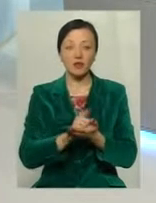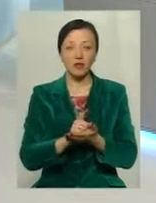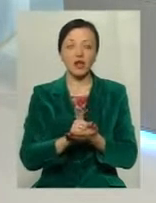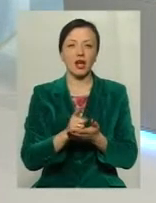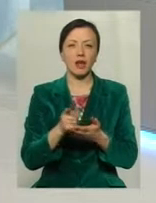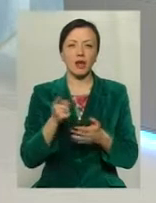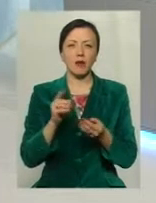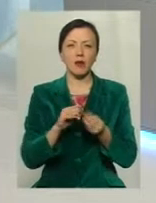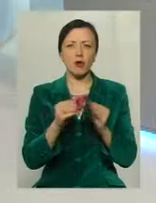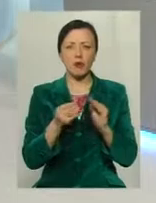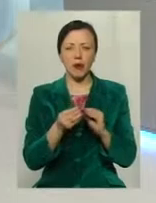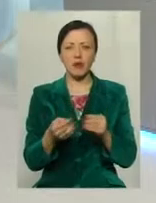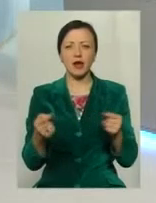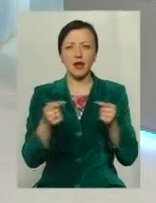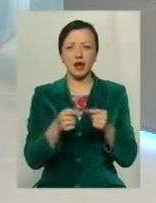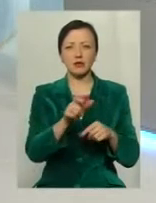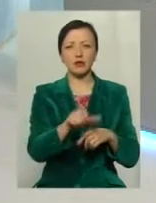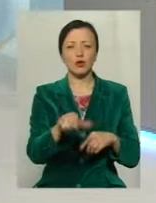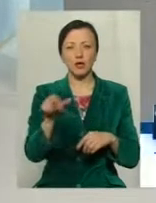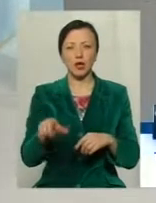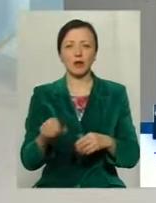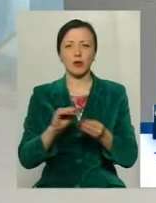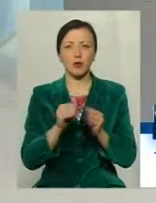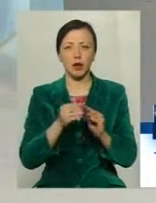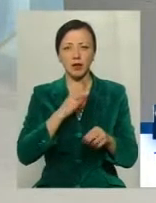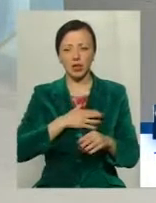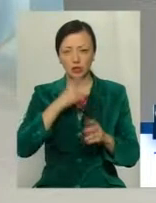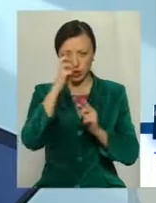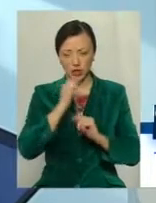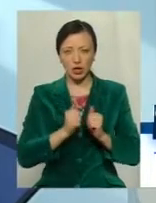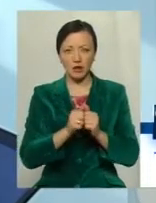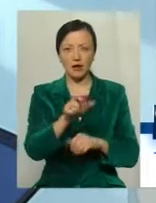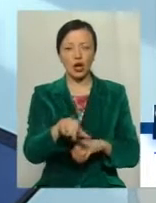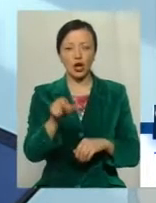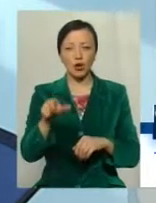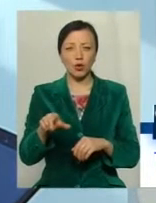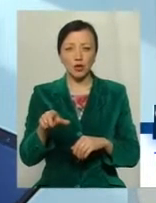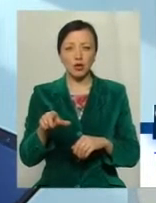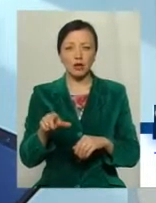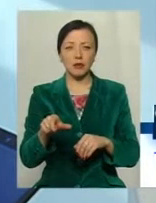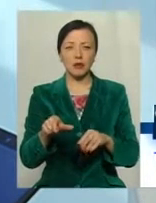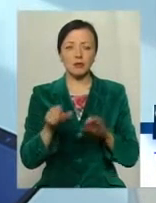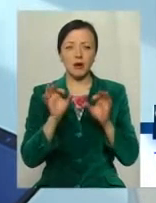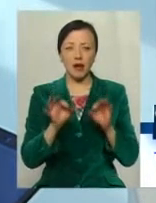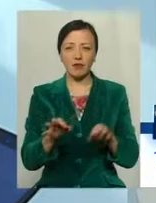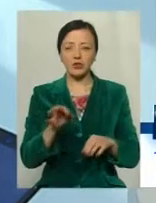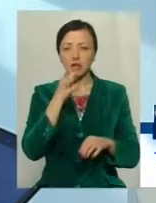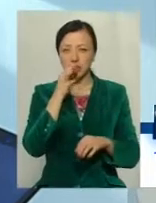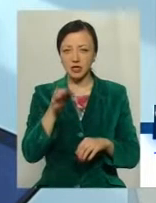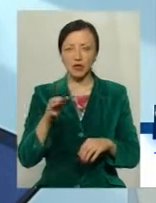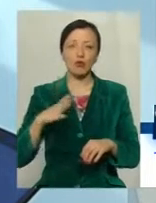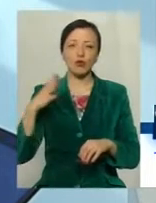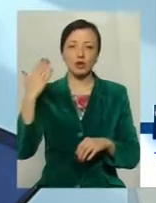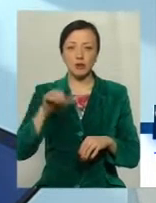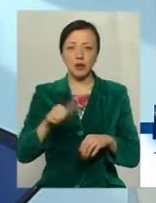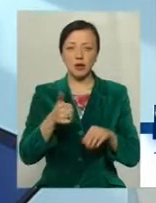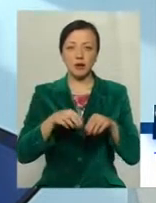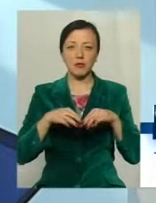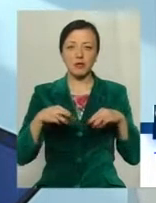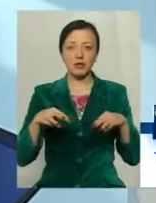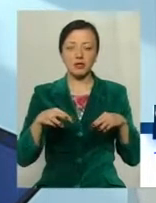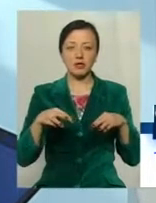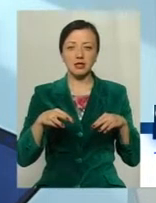громадянина 99,9%. Взагалі не знає державного бюджету, спитайте цифри, обласного бюджету, скільки витрачається. От для того, щоб